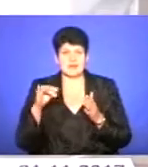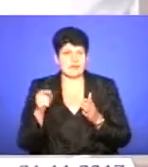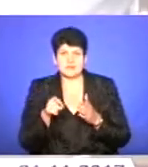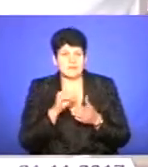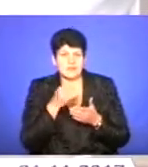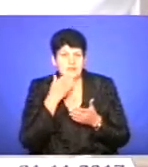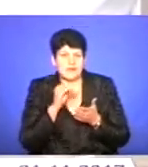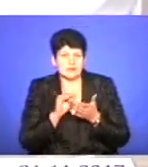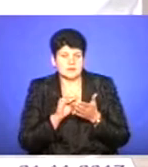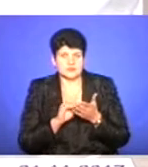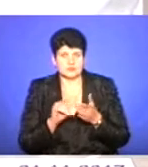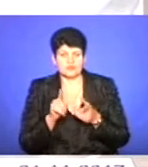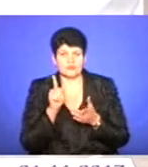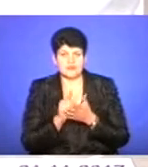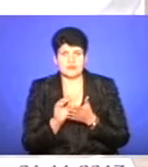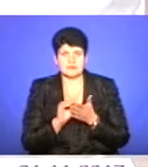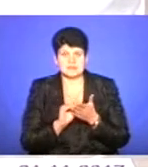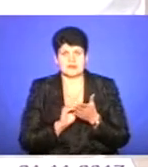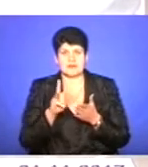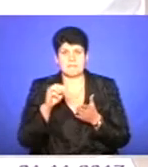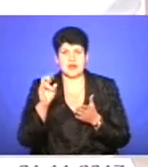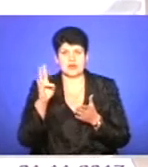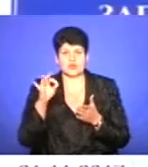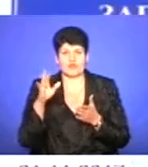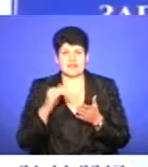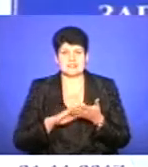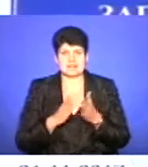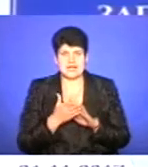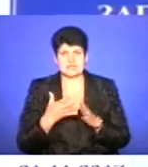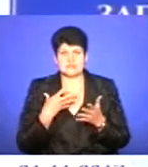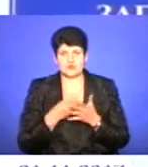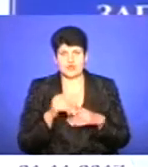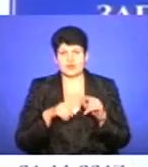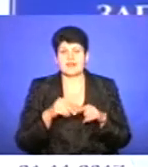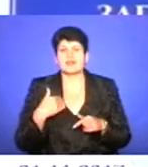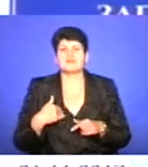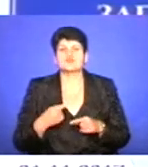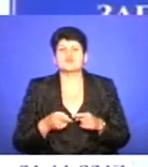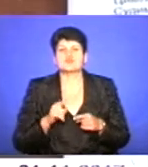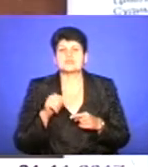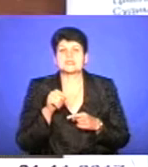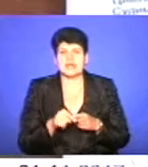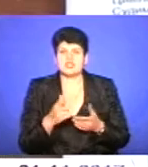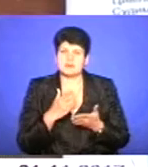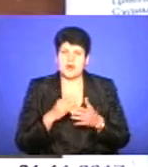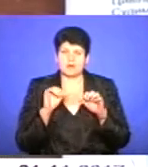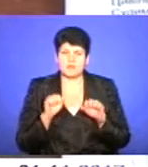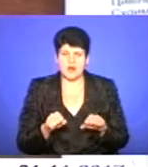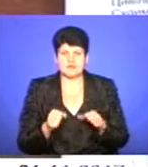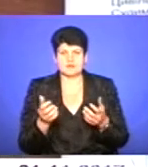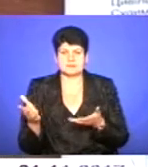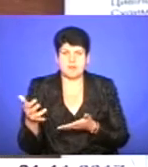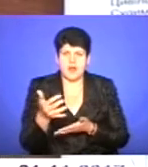не сказано, що призовники мають вказувати майновий стан своєї родини. Навіщо працівникам військкомату ці дані та чи мають право займатися збором